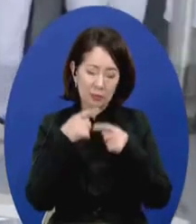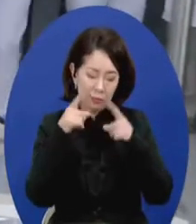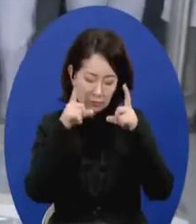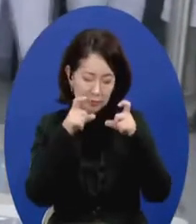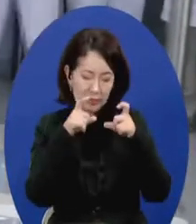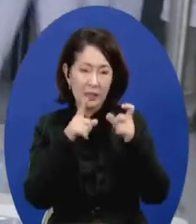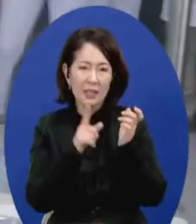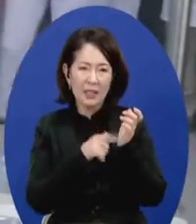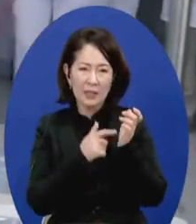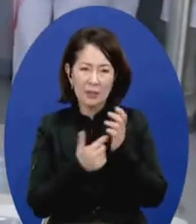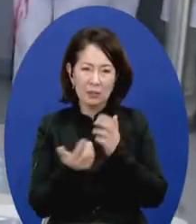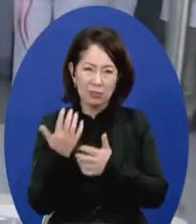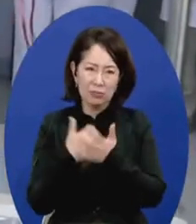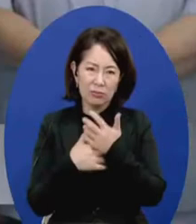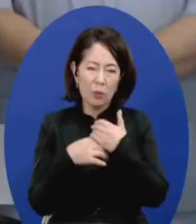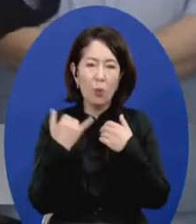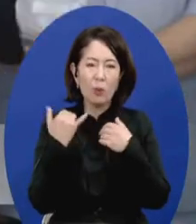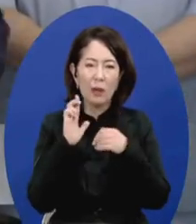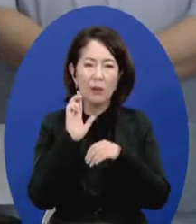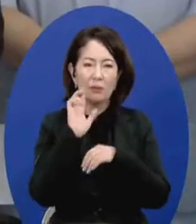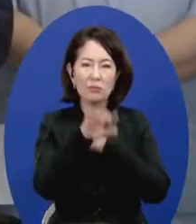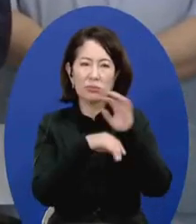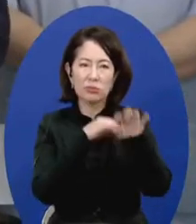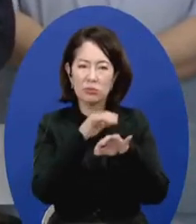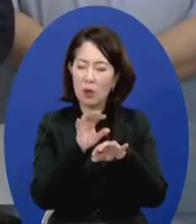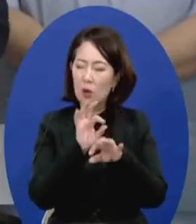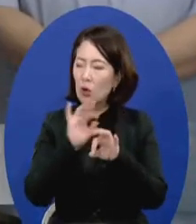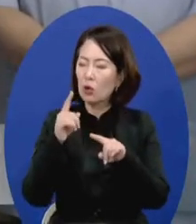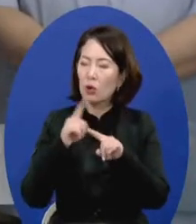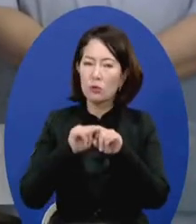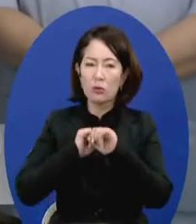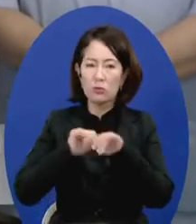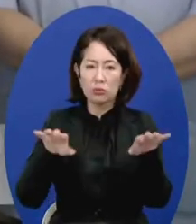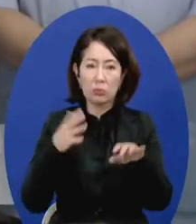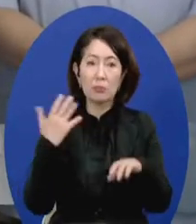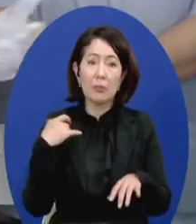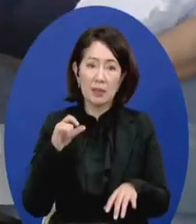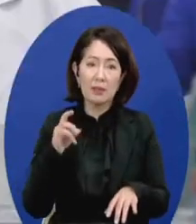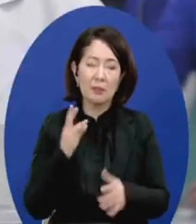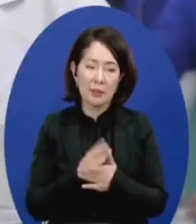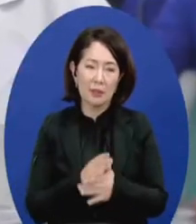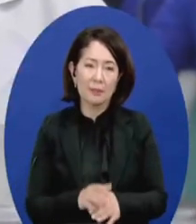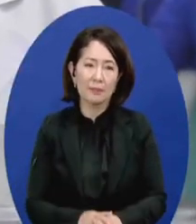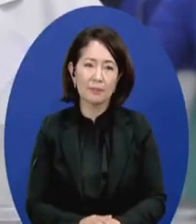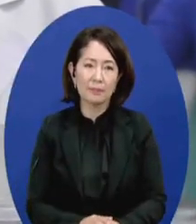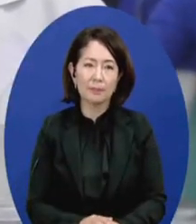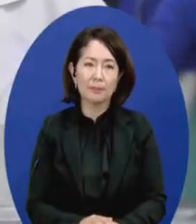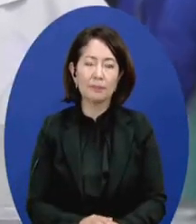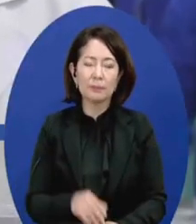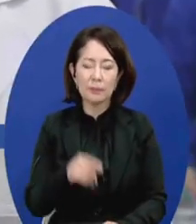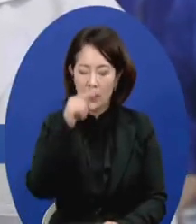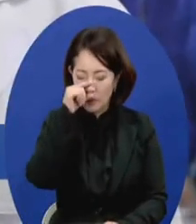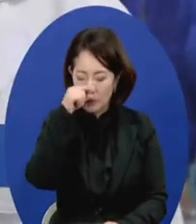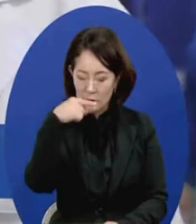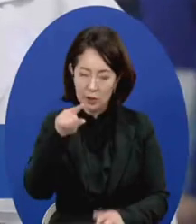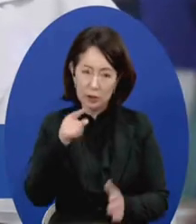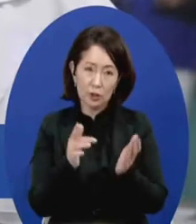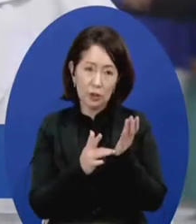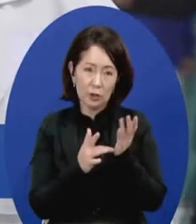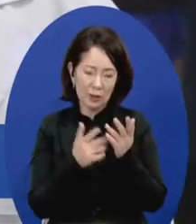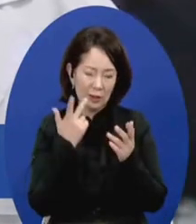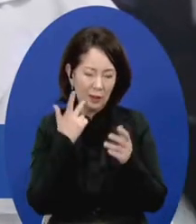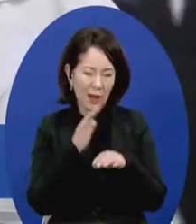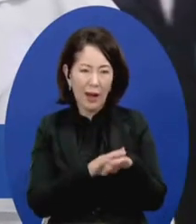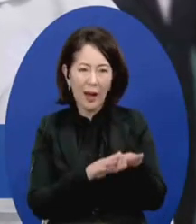томографийн онцлогооны хэрэгцээ шаардлага улмаас Улаанбаатар болон бусад орон нутгийг зорддог байсан байна. Орсын тоног төхөөрөмжөөр дандаа